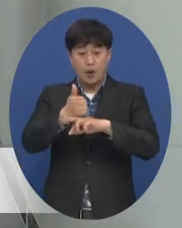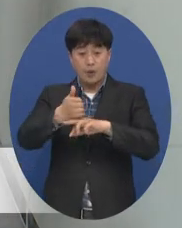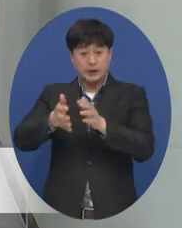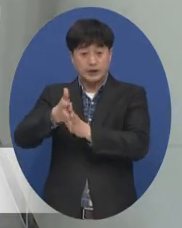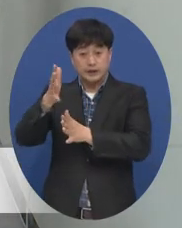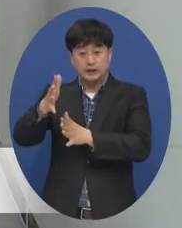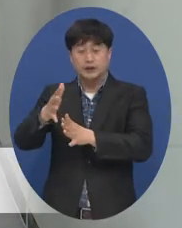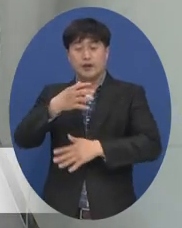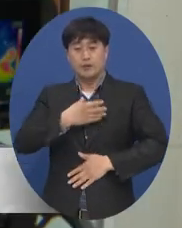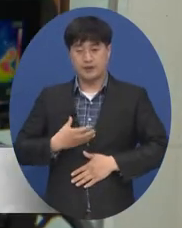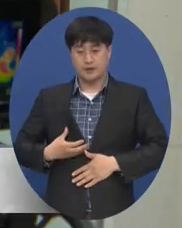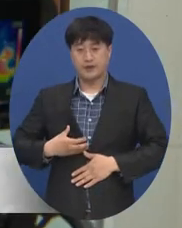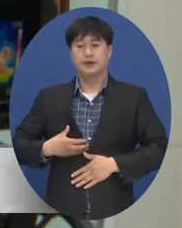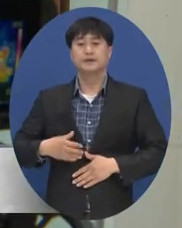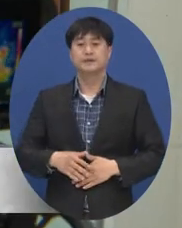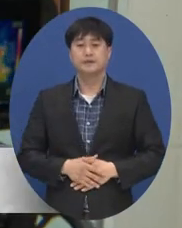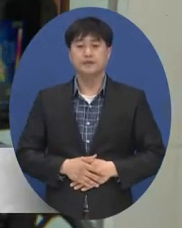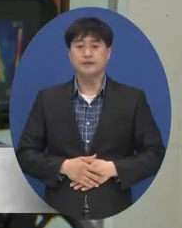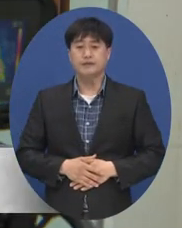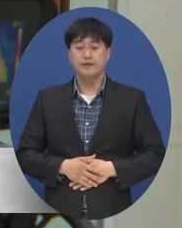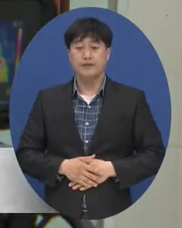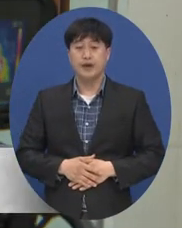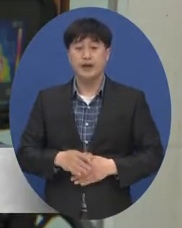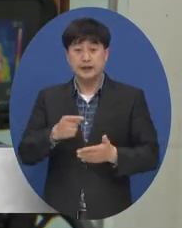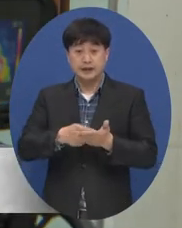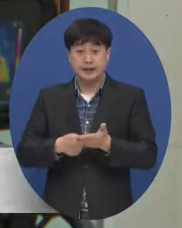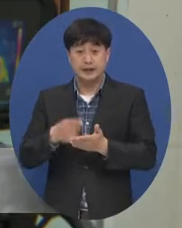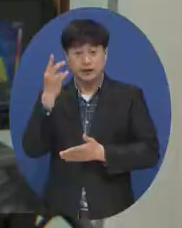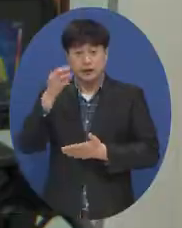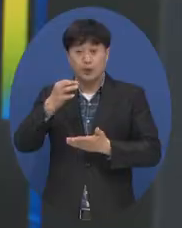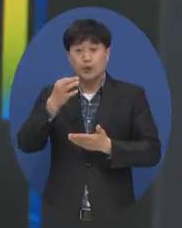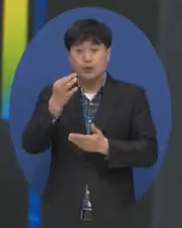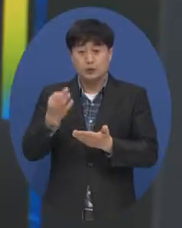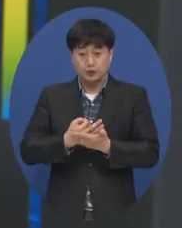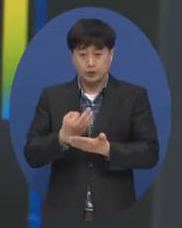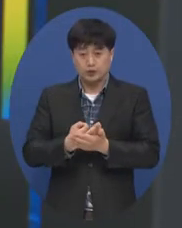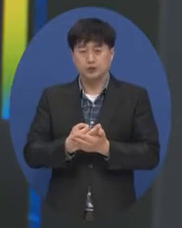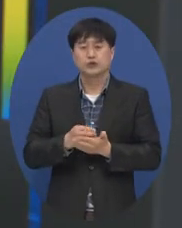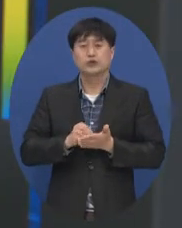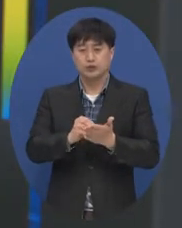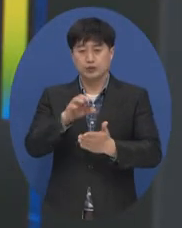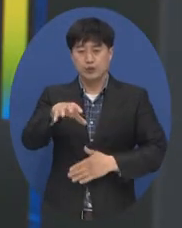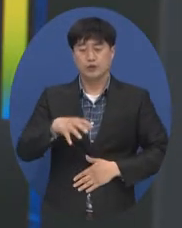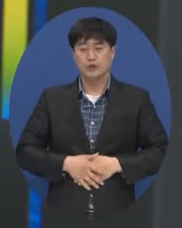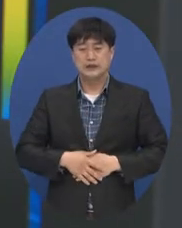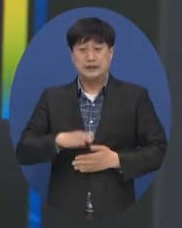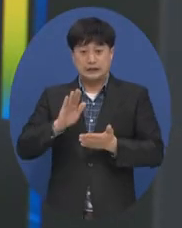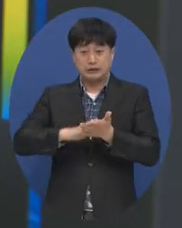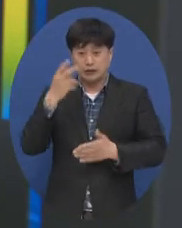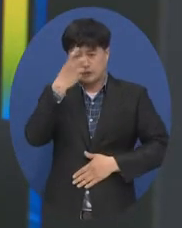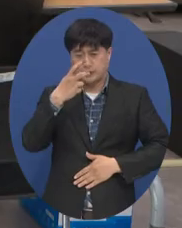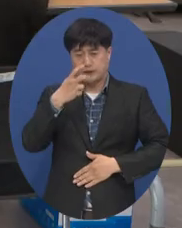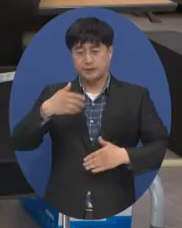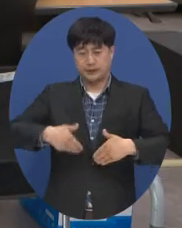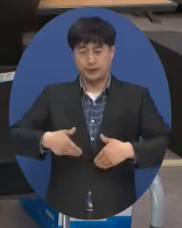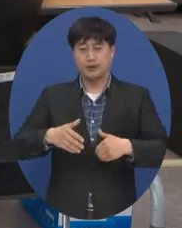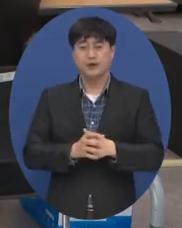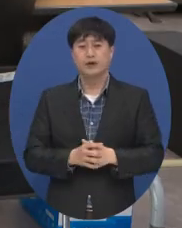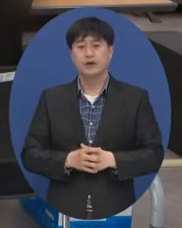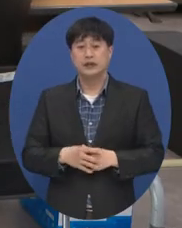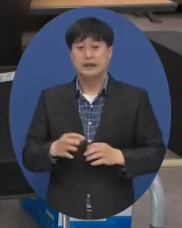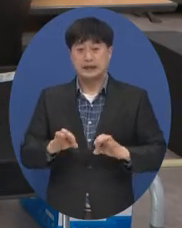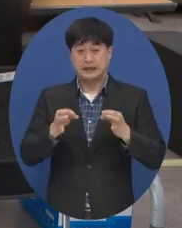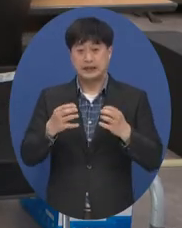의왕시에 위치한 한 행정복지센터. 재난기본소득 접수 현장입니다. 열체크는 필수.